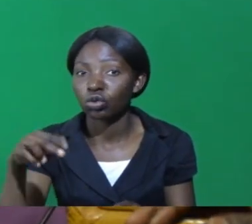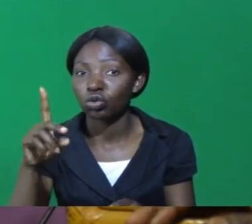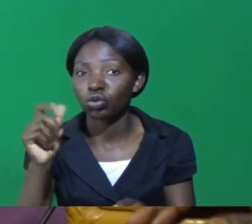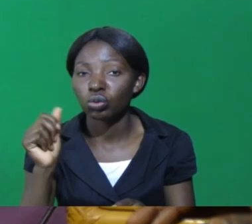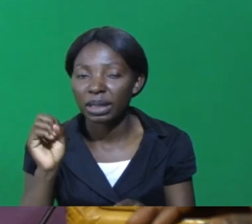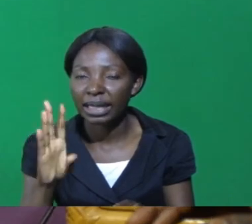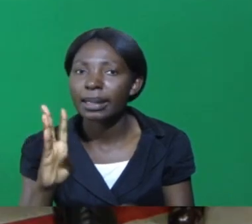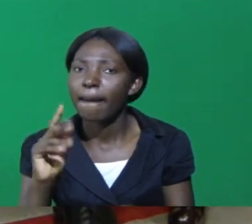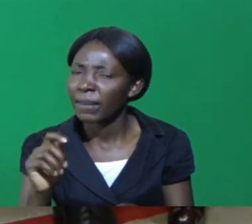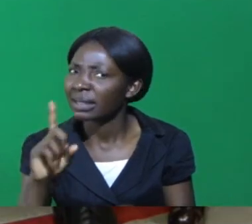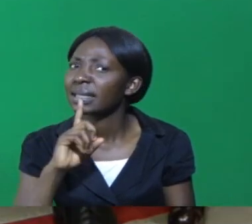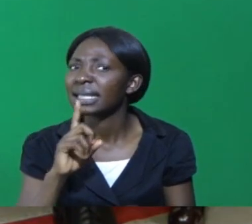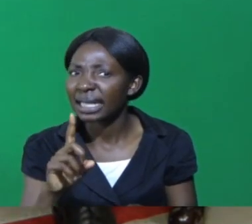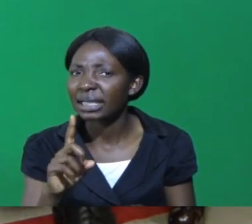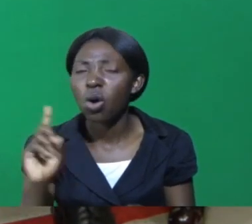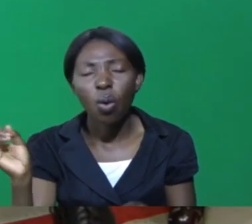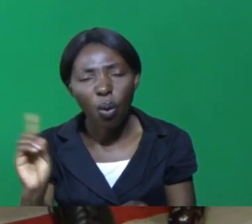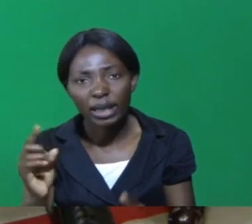kwemwanakomana wokurashika.